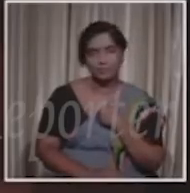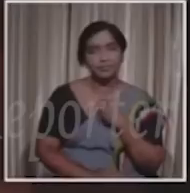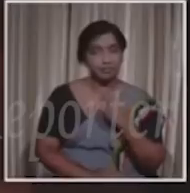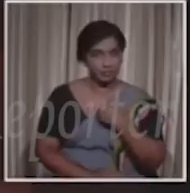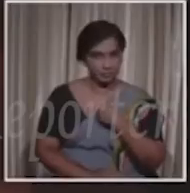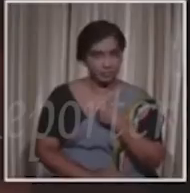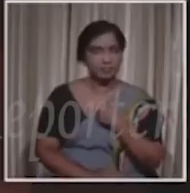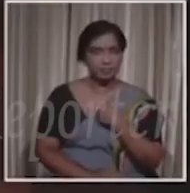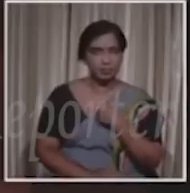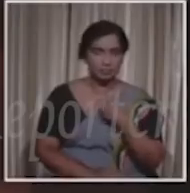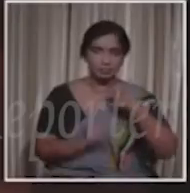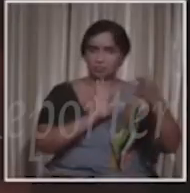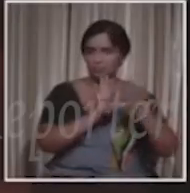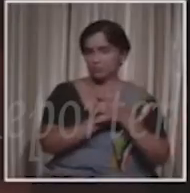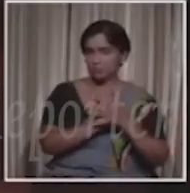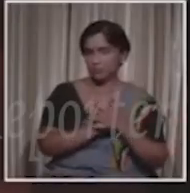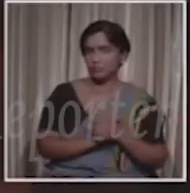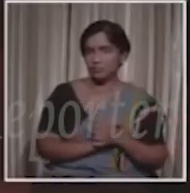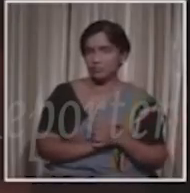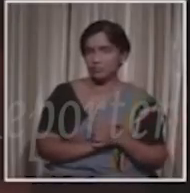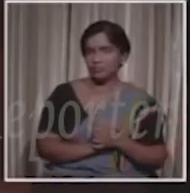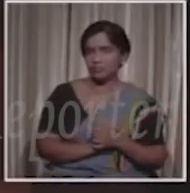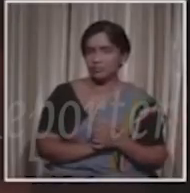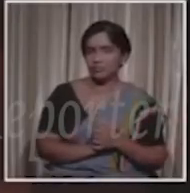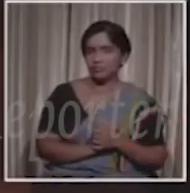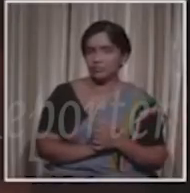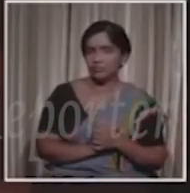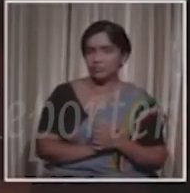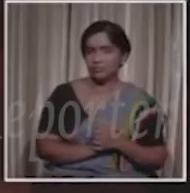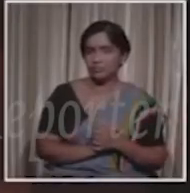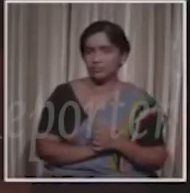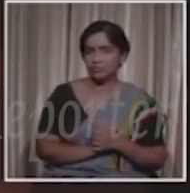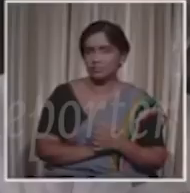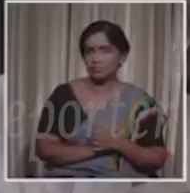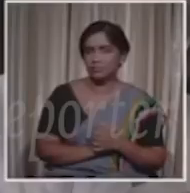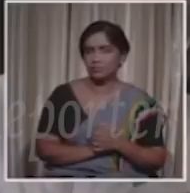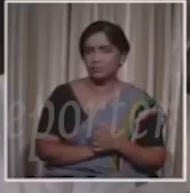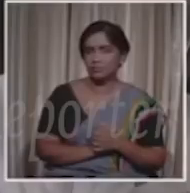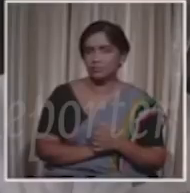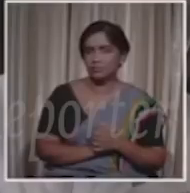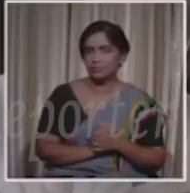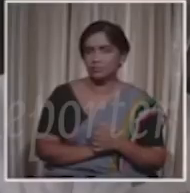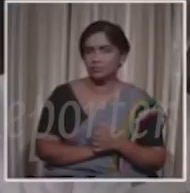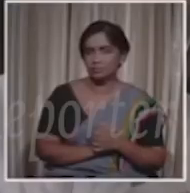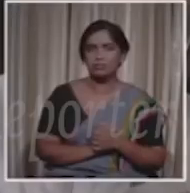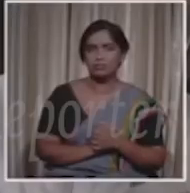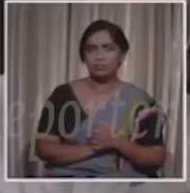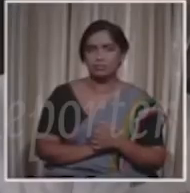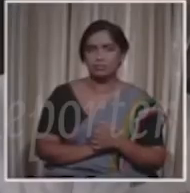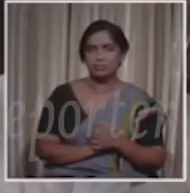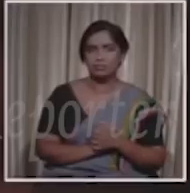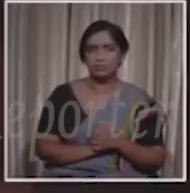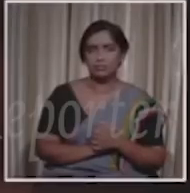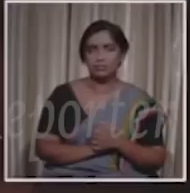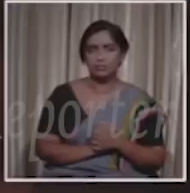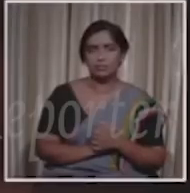අපි බැරි දේවල් බාර ගන්න නැහැ නමුත් ඔබතුමා දෙන්නේ බෙහෙත් වර්ගය මම බලන්නම් ඒ මම අපි එක කෝඩිනේට් කරන්නම්